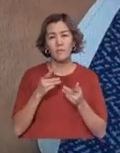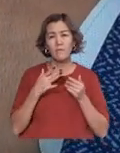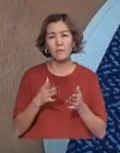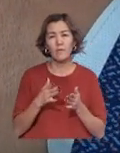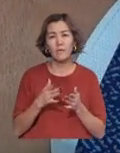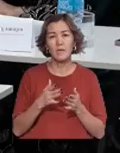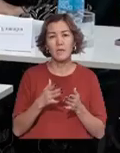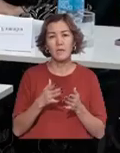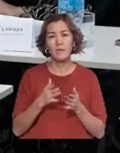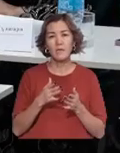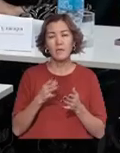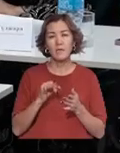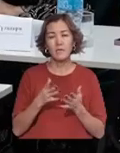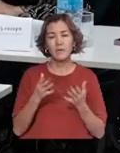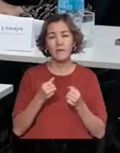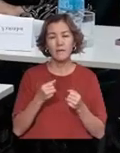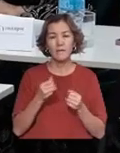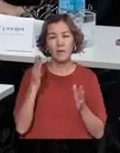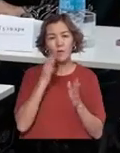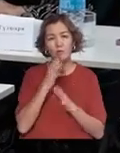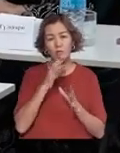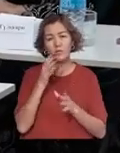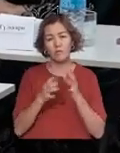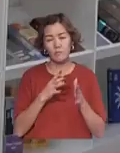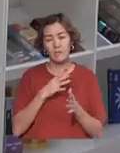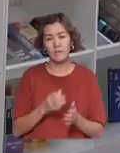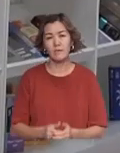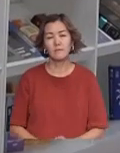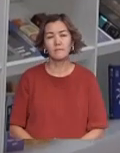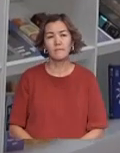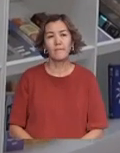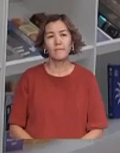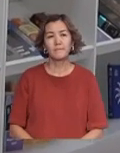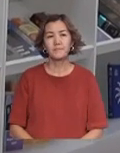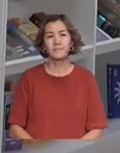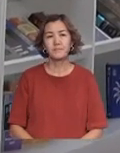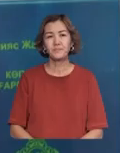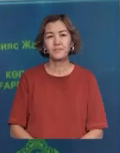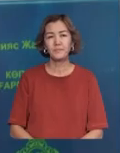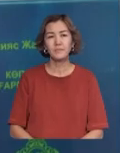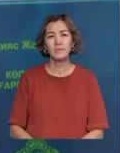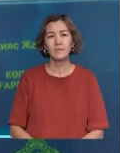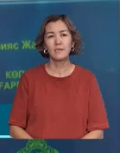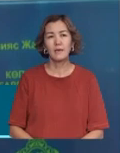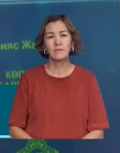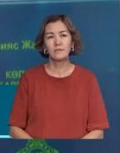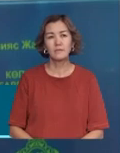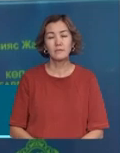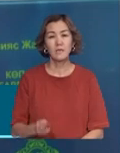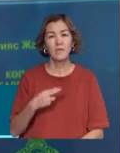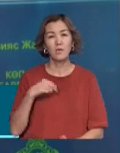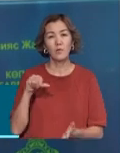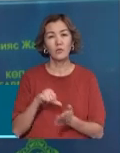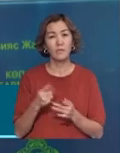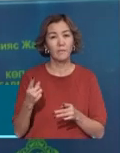участников к современным требованиям и углублению их восприятия окружающего мира. Вот, ну, я участвую